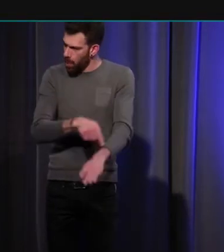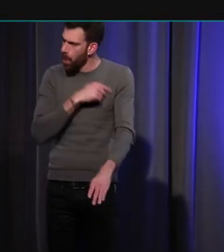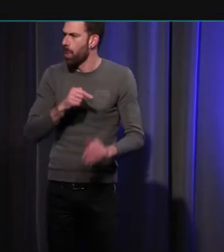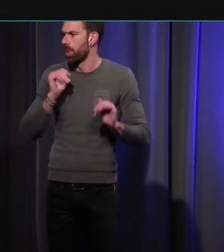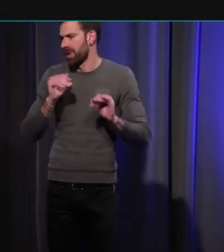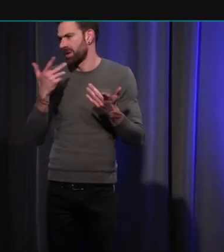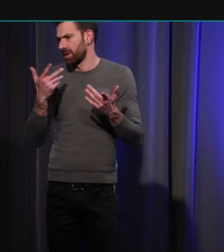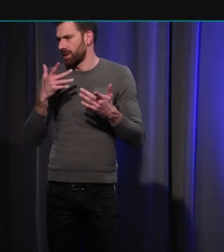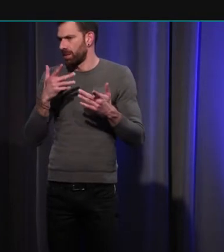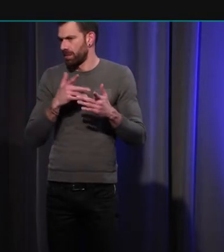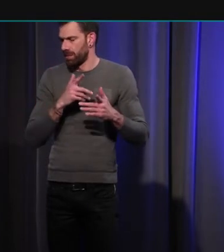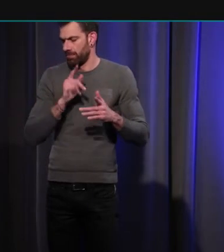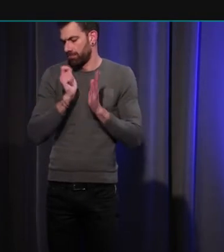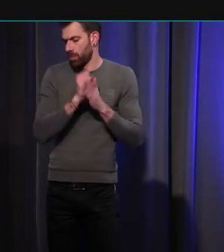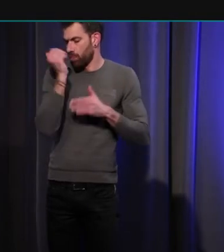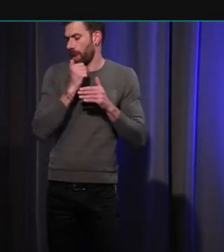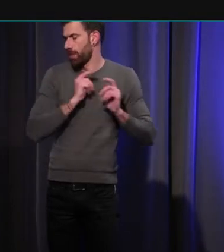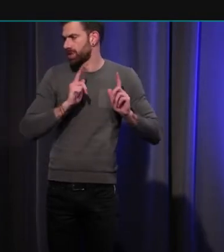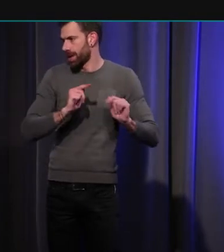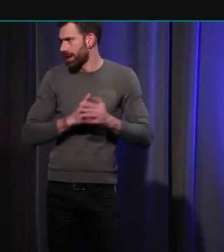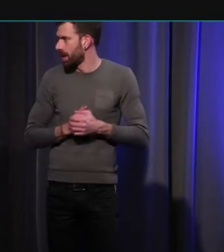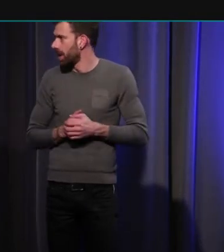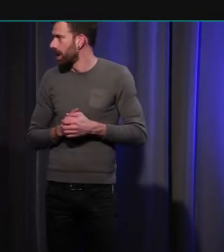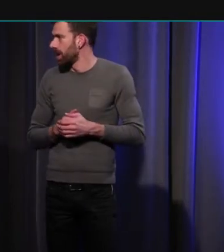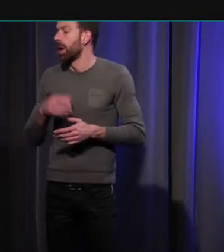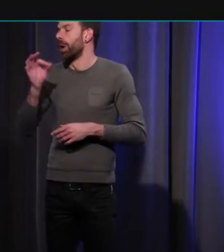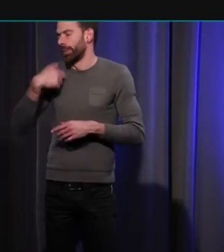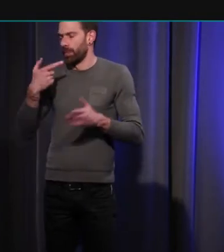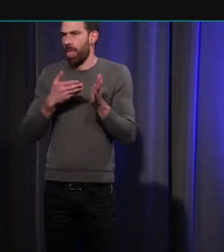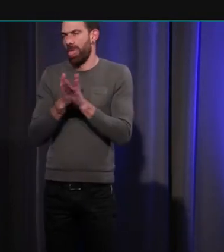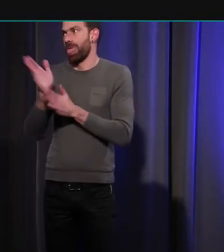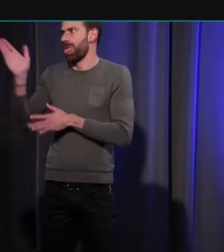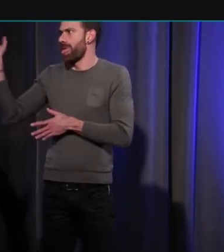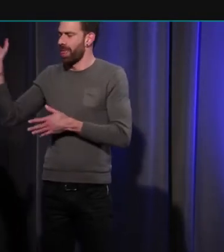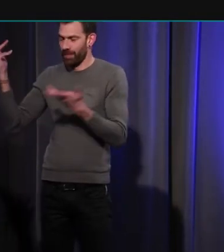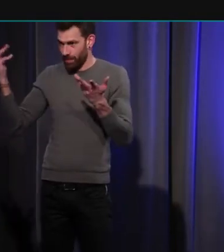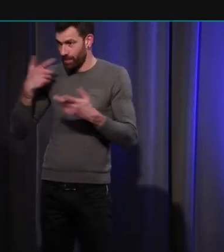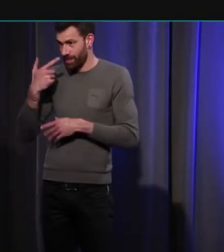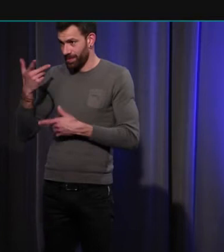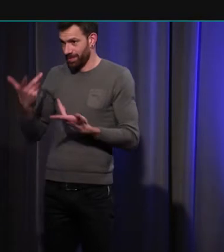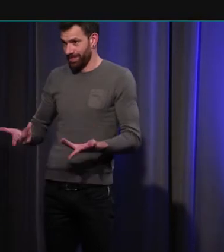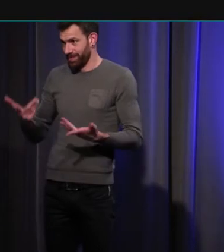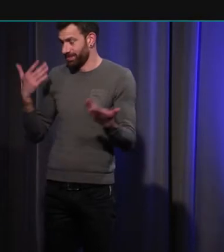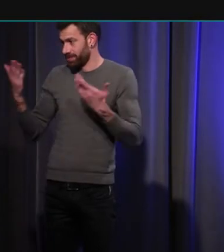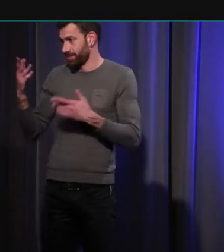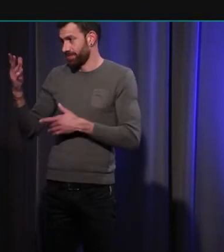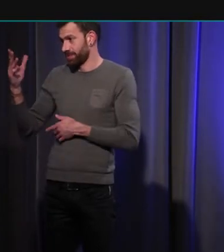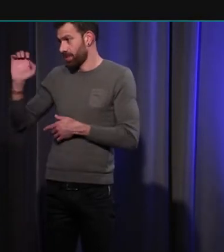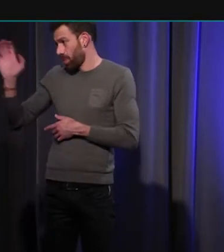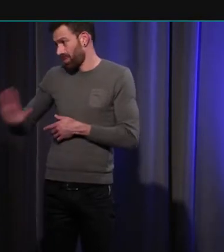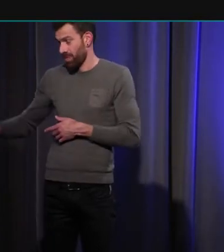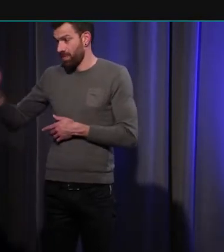en germe au moyen-âge alors oui je pars très loin donc pour parler de lorient parce que je fais la comparaison c'est vrai que c'est une minorité